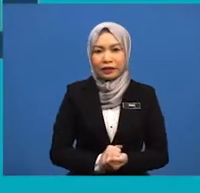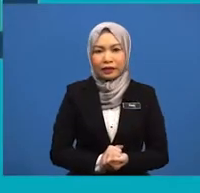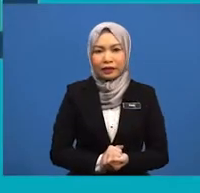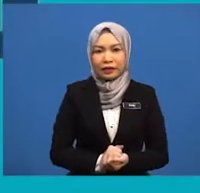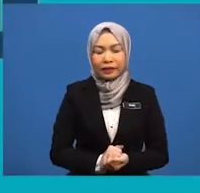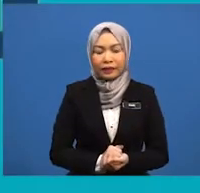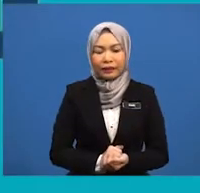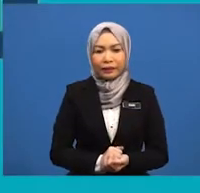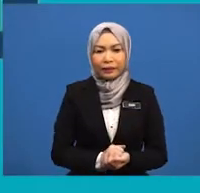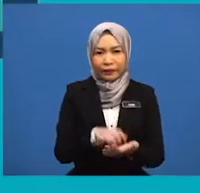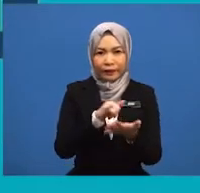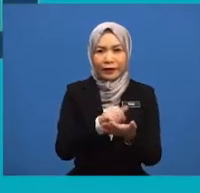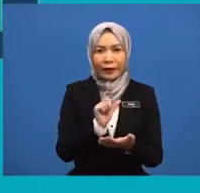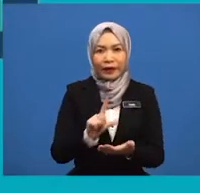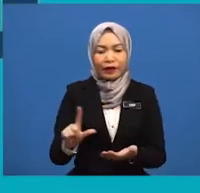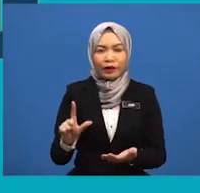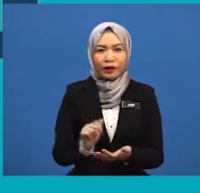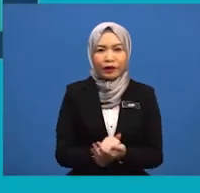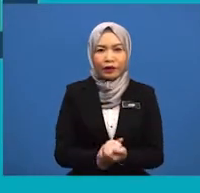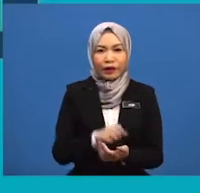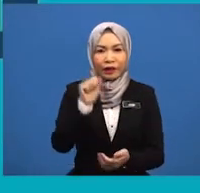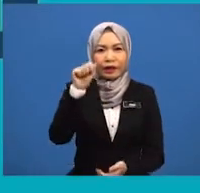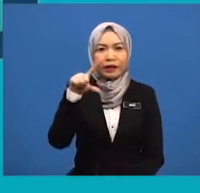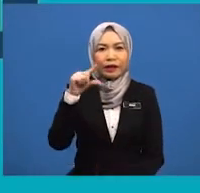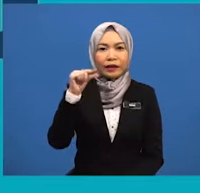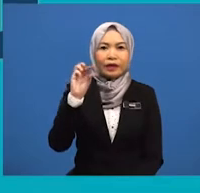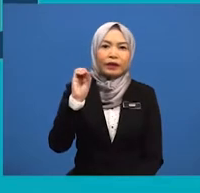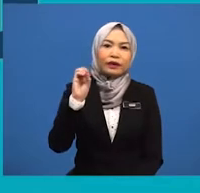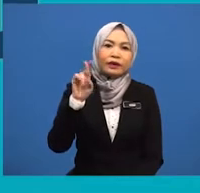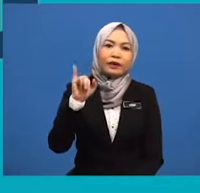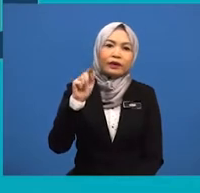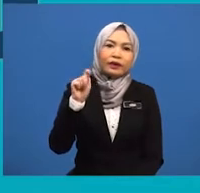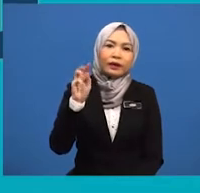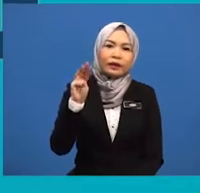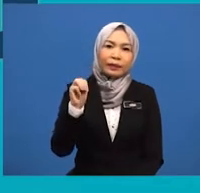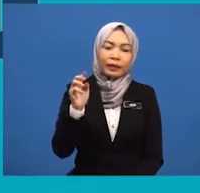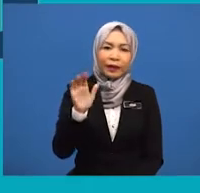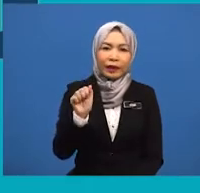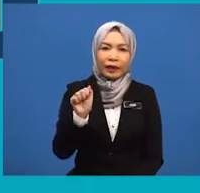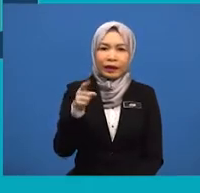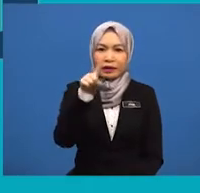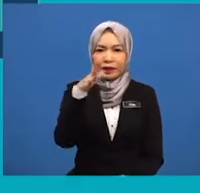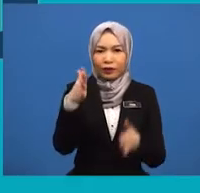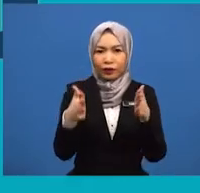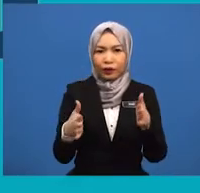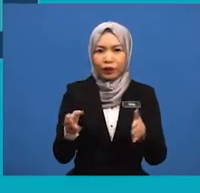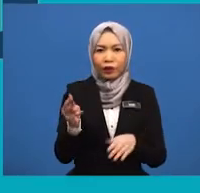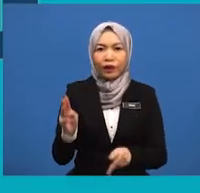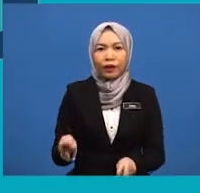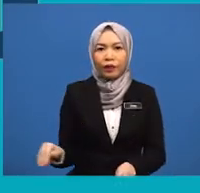Berikut merupakan algoritma bagi seorang murid membelanjakan wangnya di